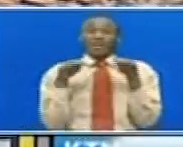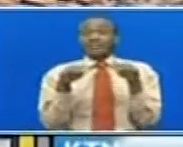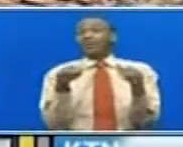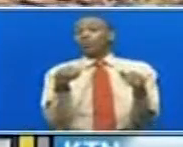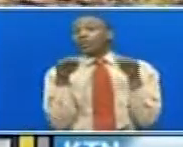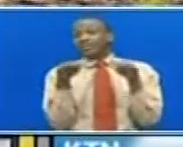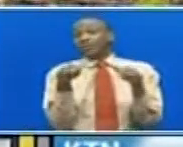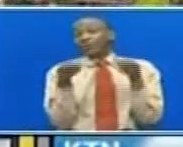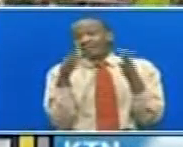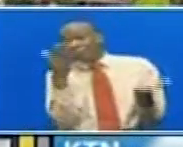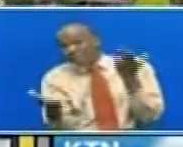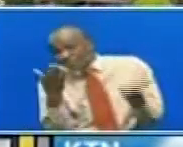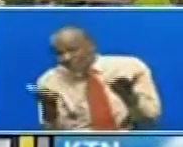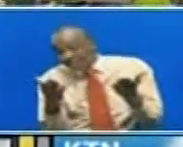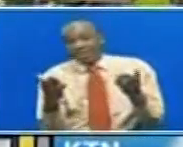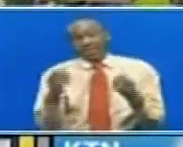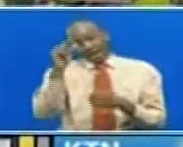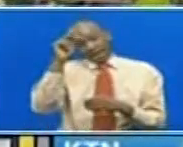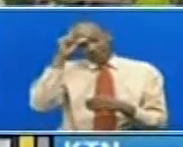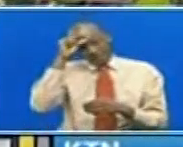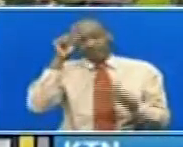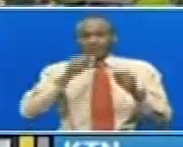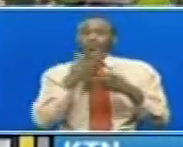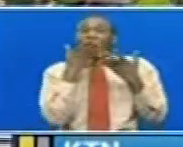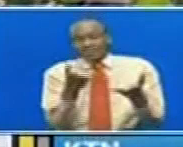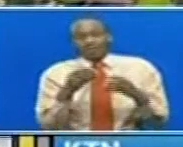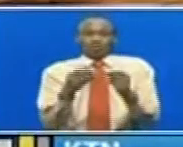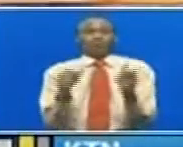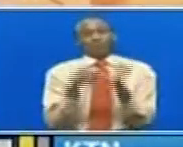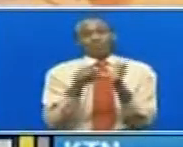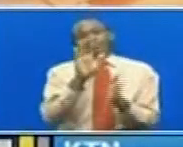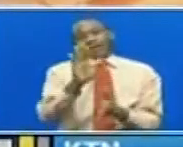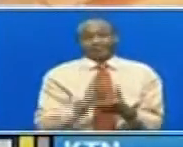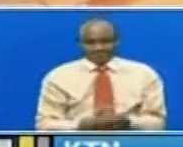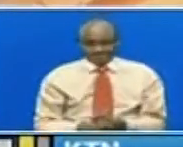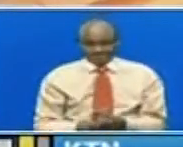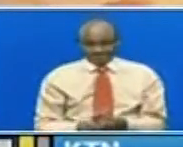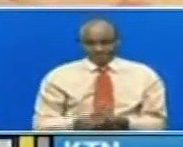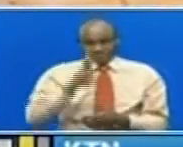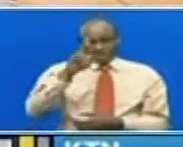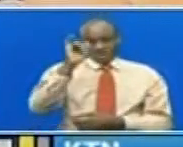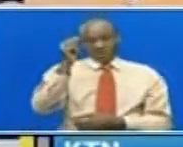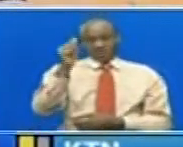holding on to hope that something will be done to end their suffering. Rita Tinina, KTN.